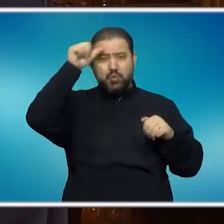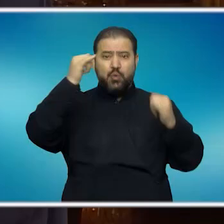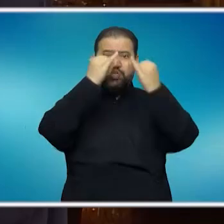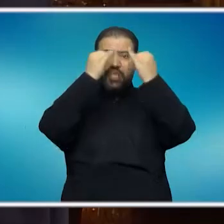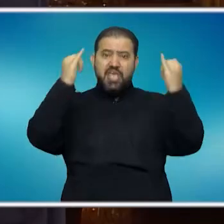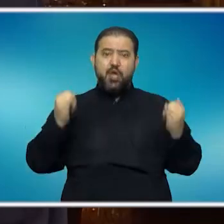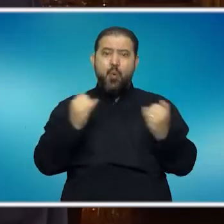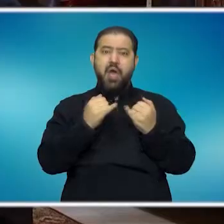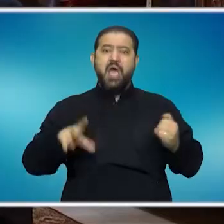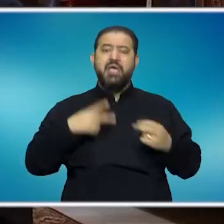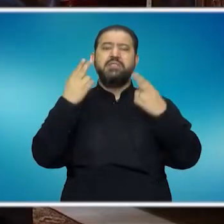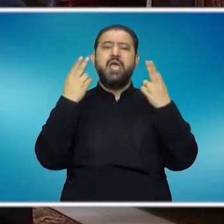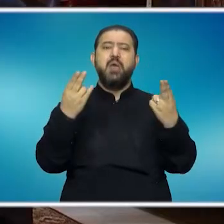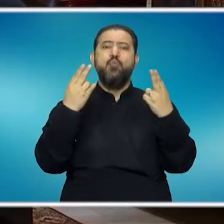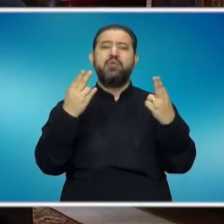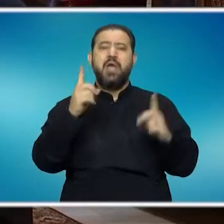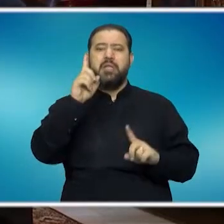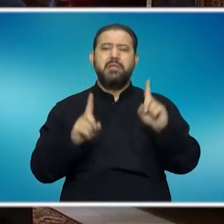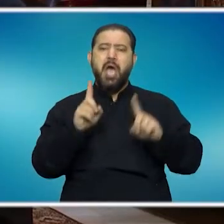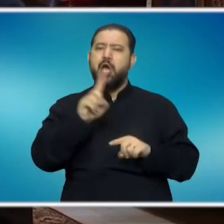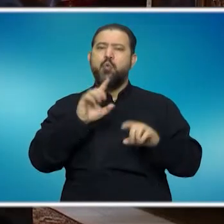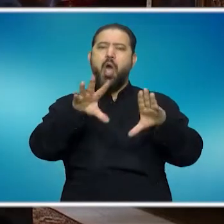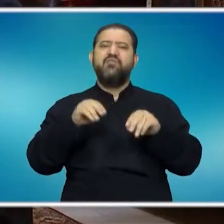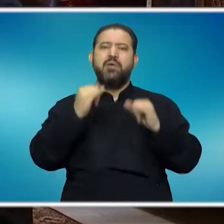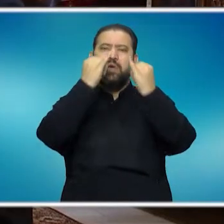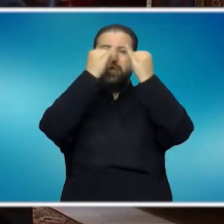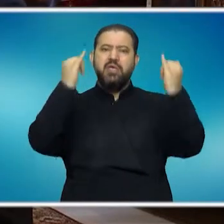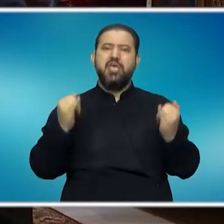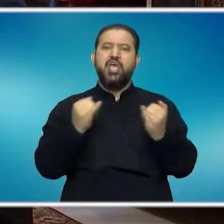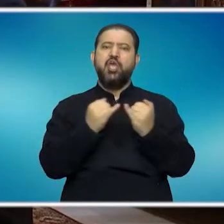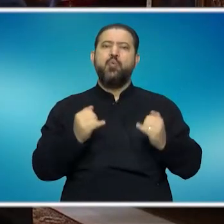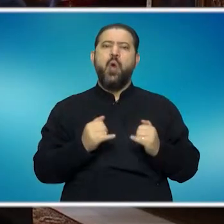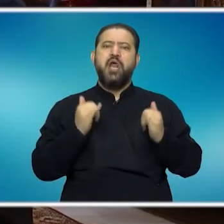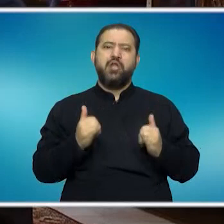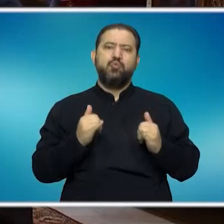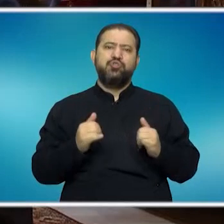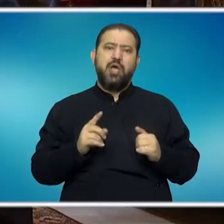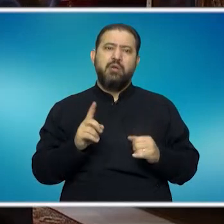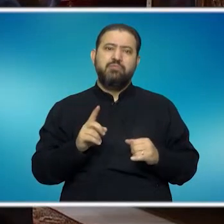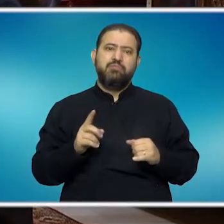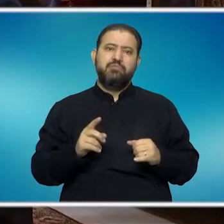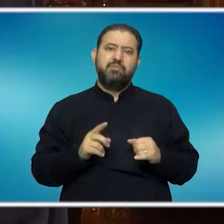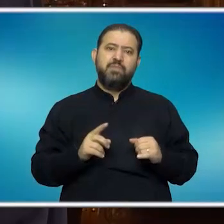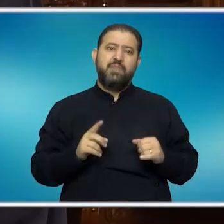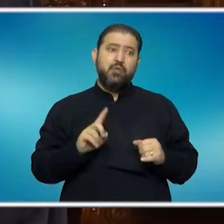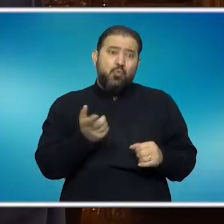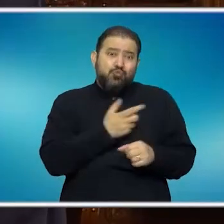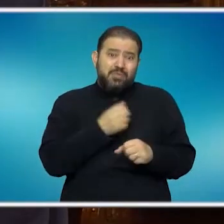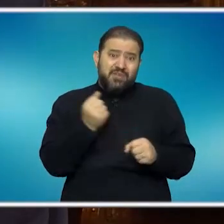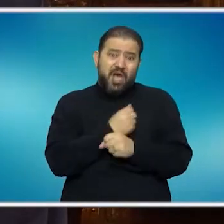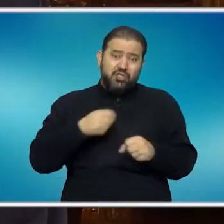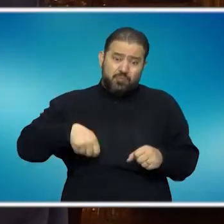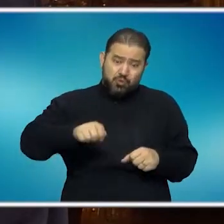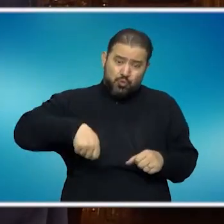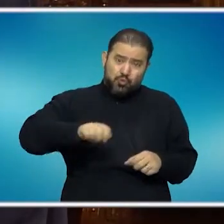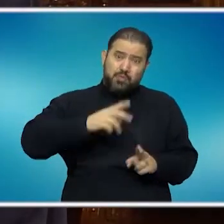icoana este extraordinar de necesară. Dacă nu avem icoană, nu putem nici să facem slujbă în biserică, dar avem și